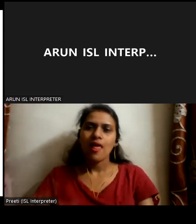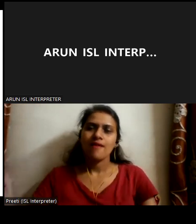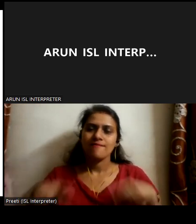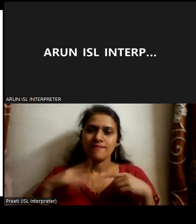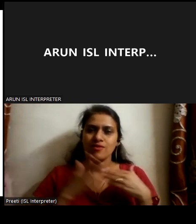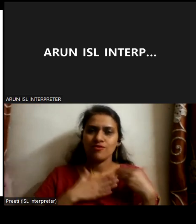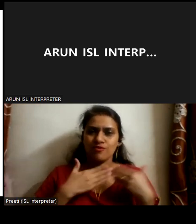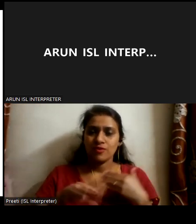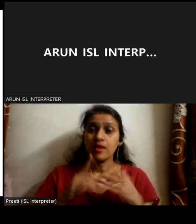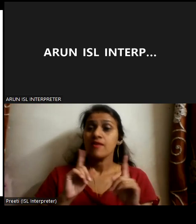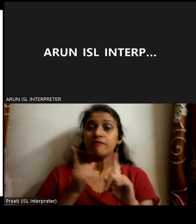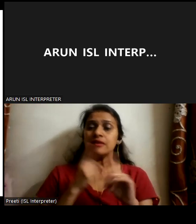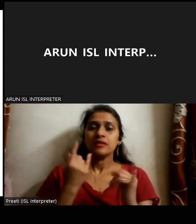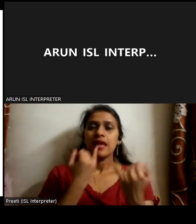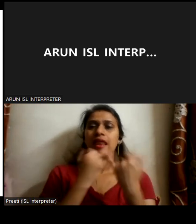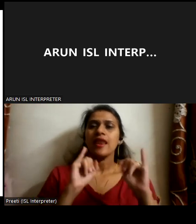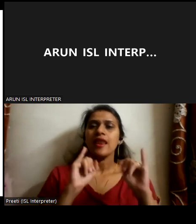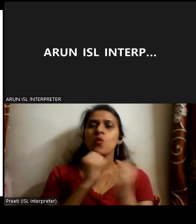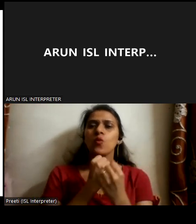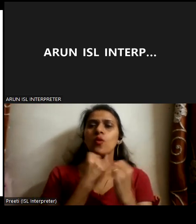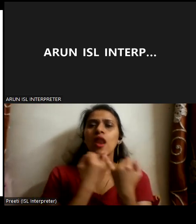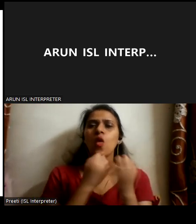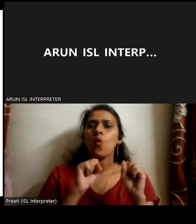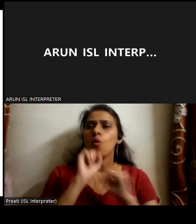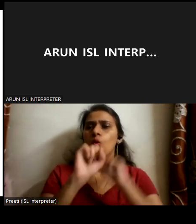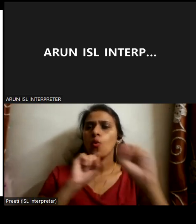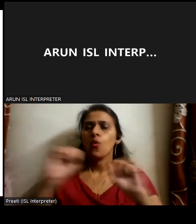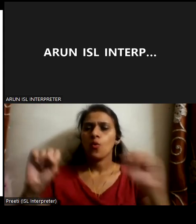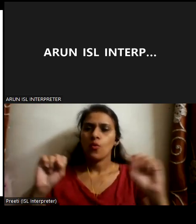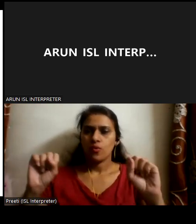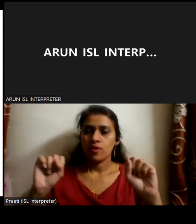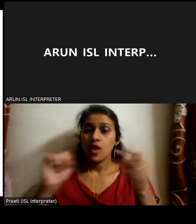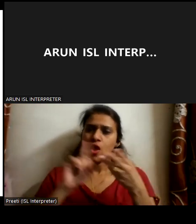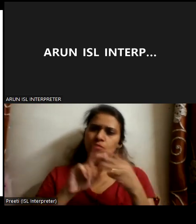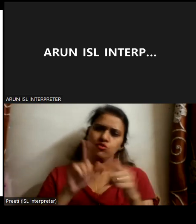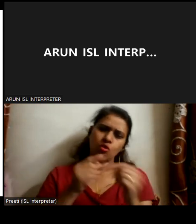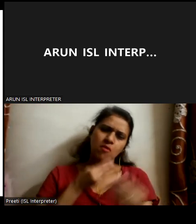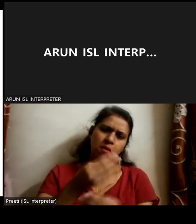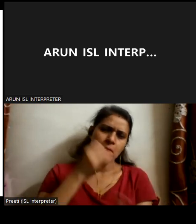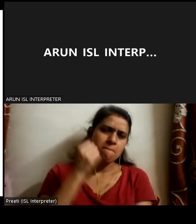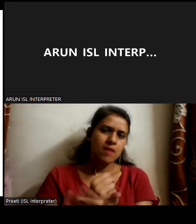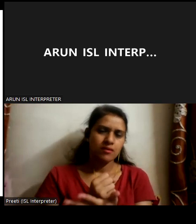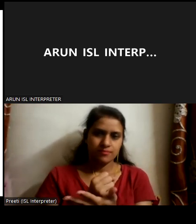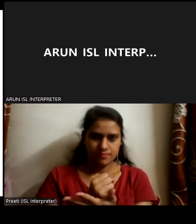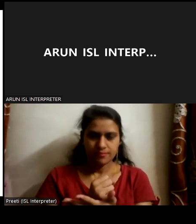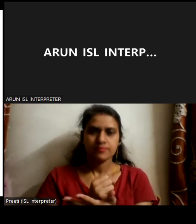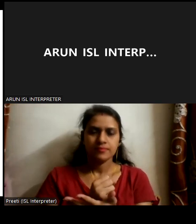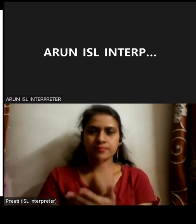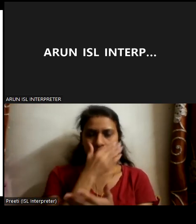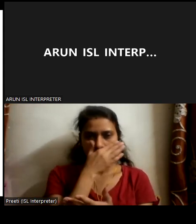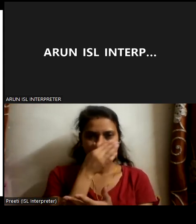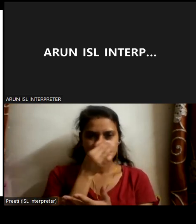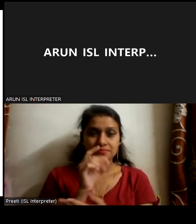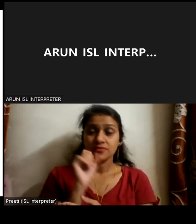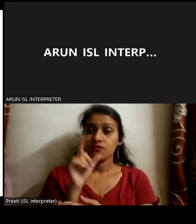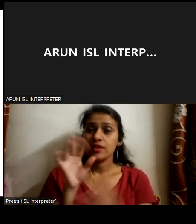है, इंडिविजुअल पहला, जिसमें एम्प्लॉयमेंट गारंटी देते हैं, एंड आई एम नॉट गोइंग टू डेल्व इनटू इट. पहला फॉर्मेट